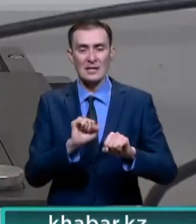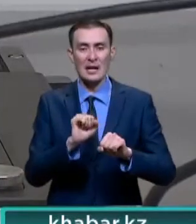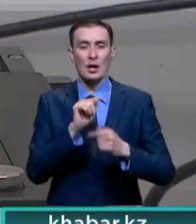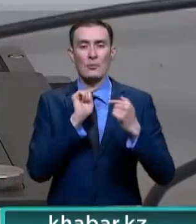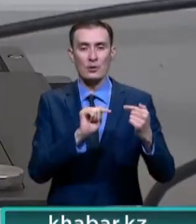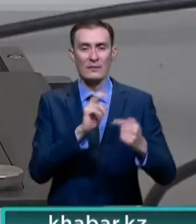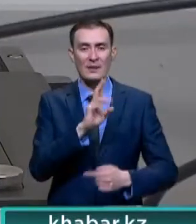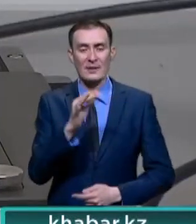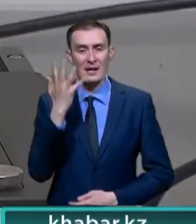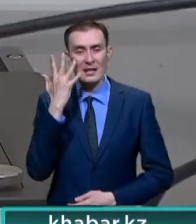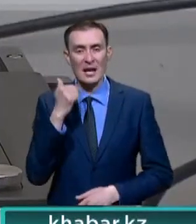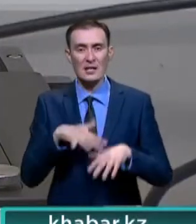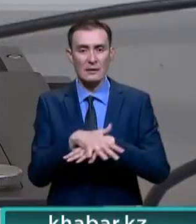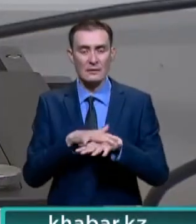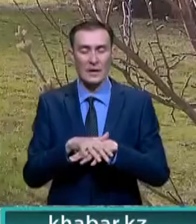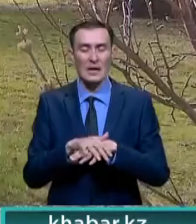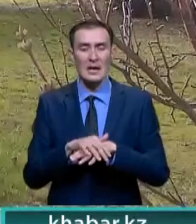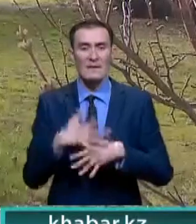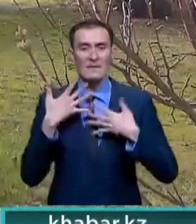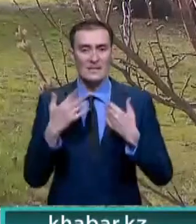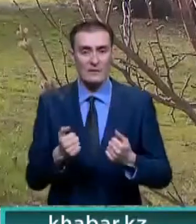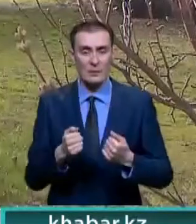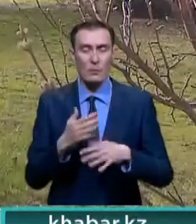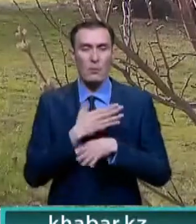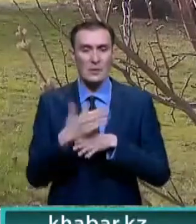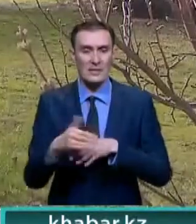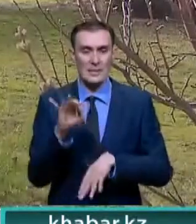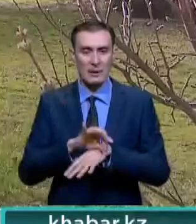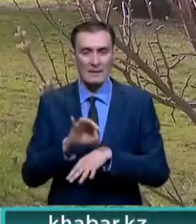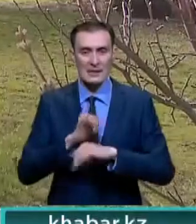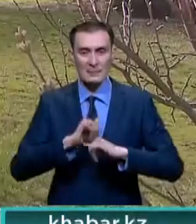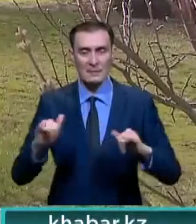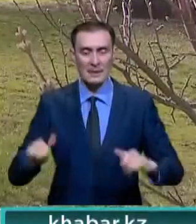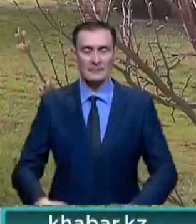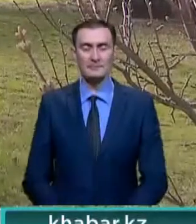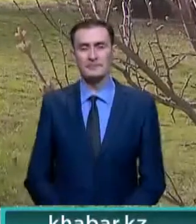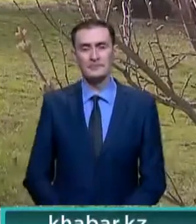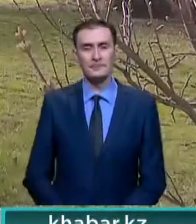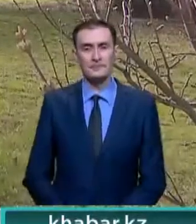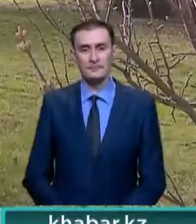коронавирусной инфекции, когда человечество справится с пандемией. Григорий Беденко, Валентин Лобанов. Итоги дня. Жамбылская область.